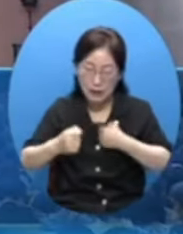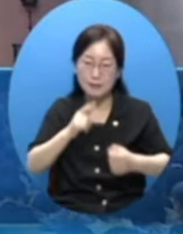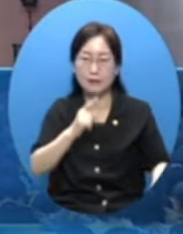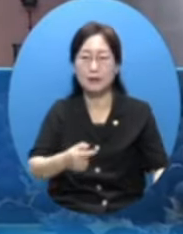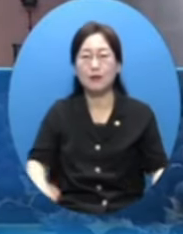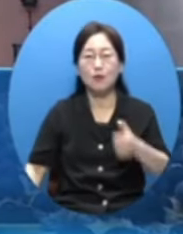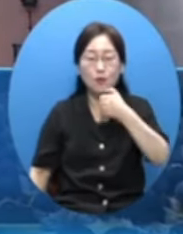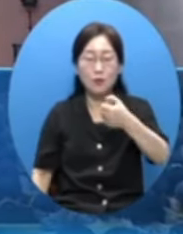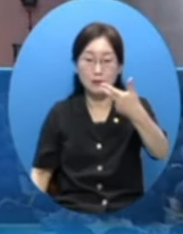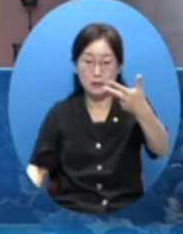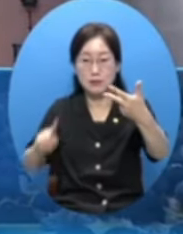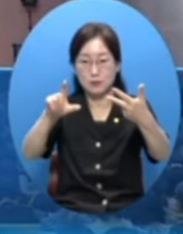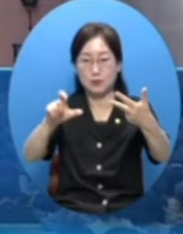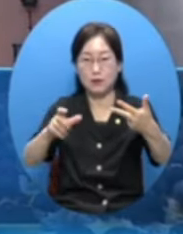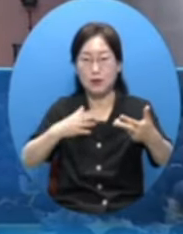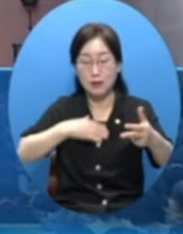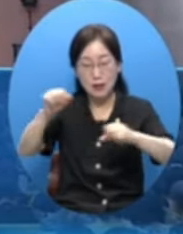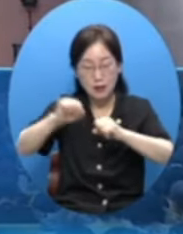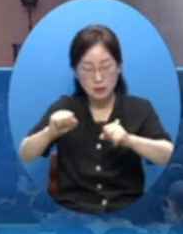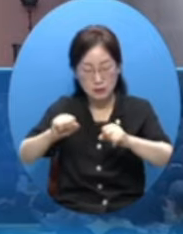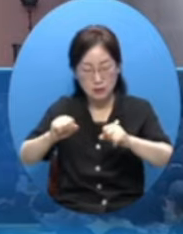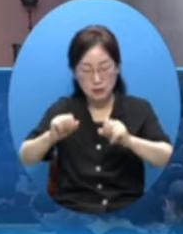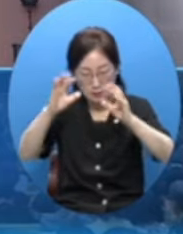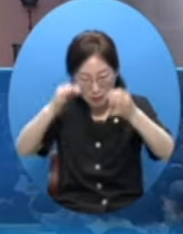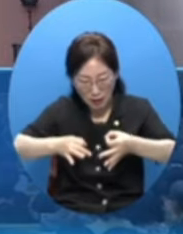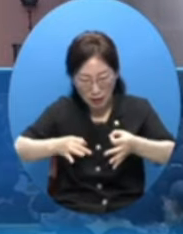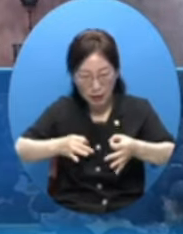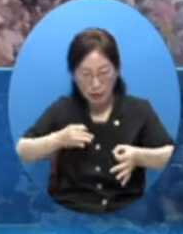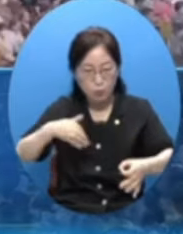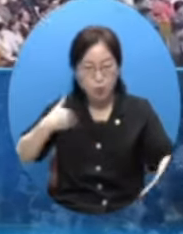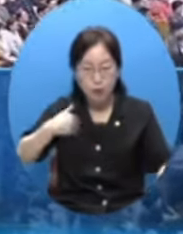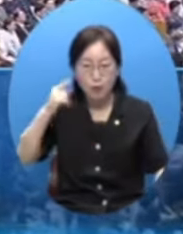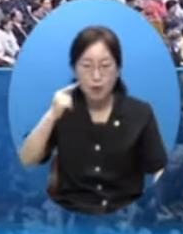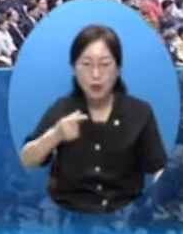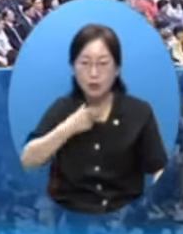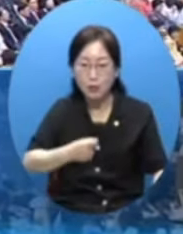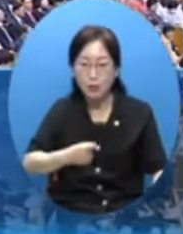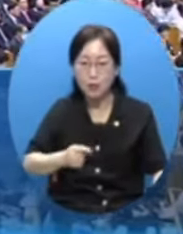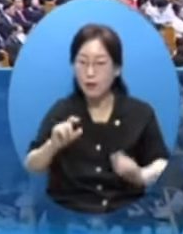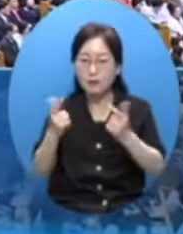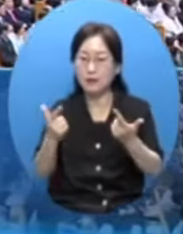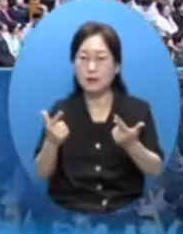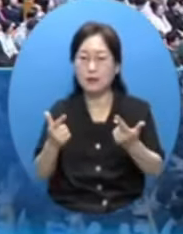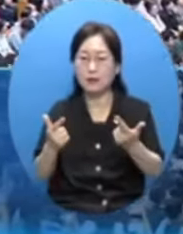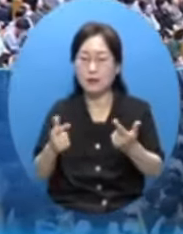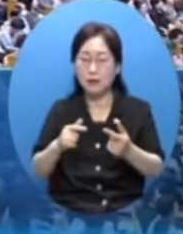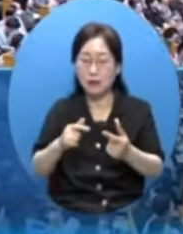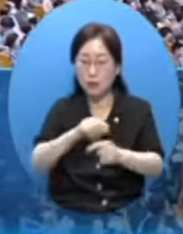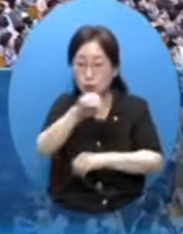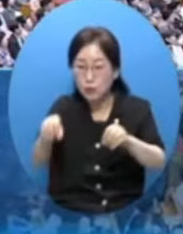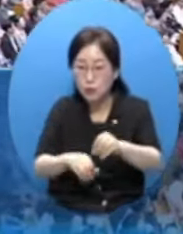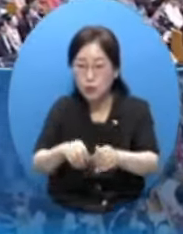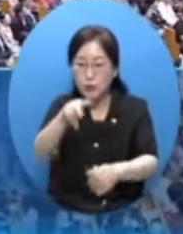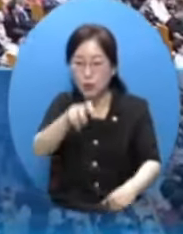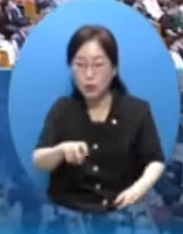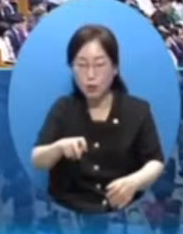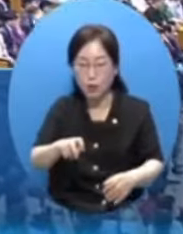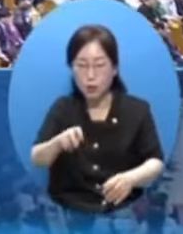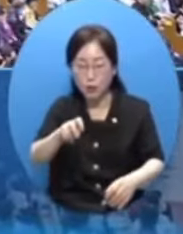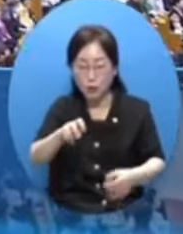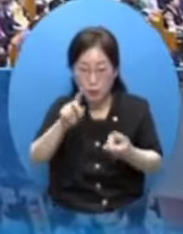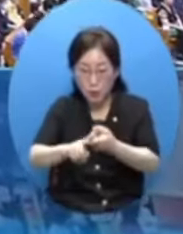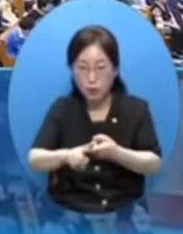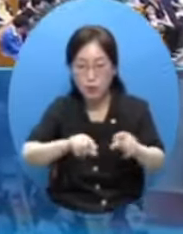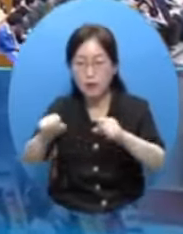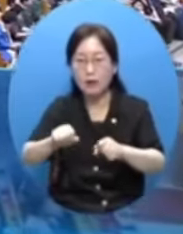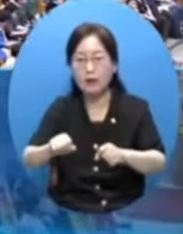15절입니다. 내가 행하는 것을 내가 알지 못하노니 곧 내가 원하는 것을 행하지 아니하고 도리어 미워하는 것을 행함이라. 17절에